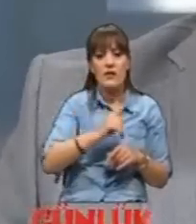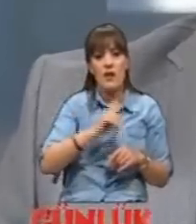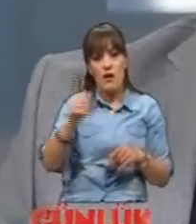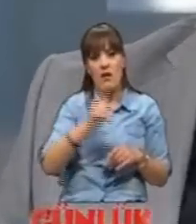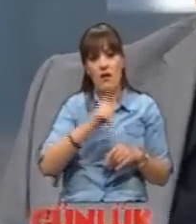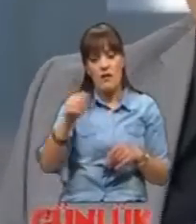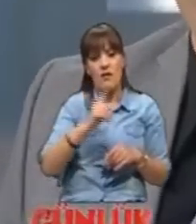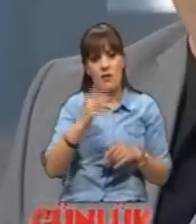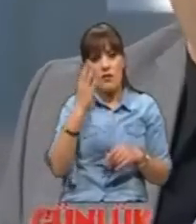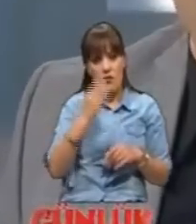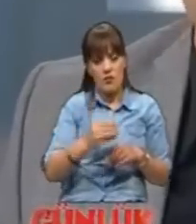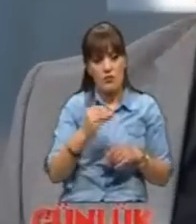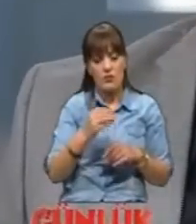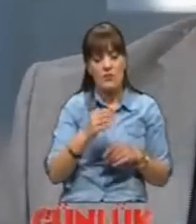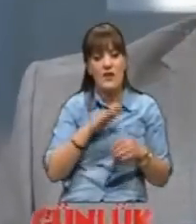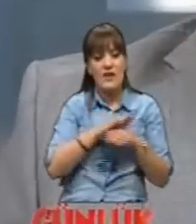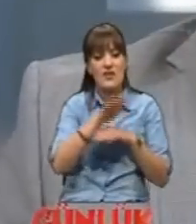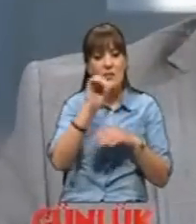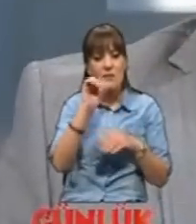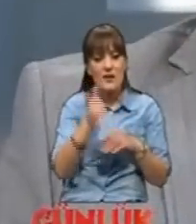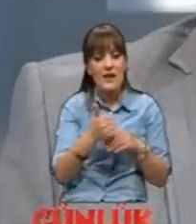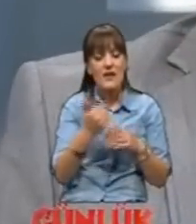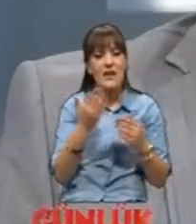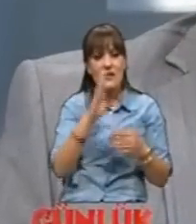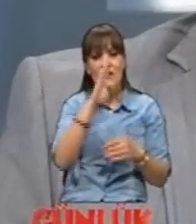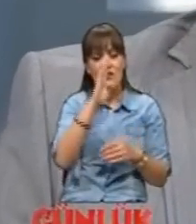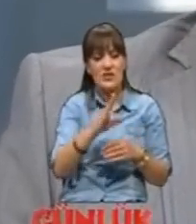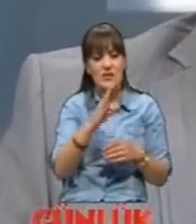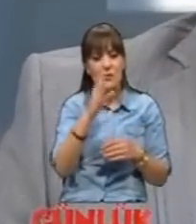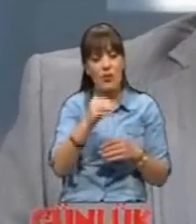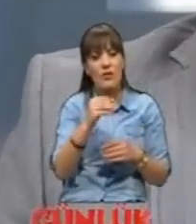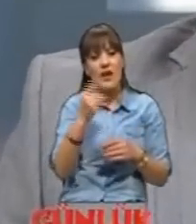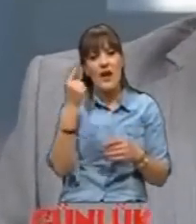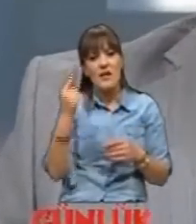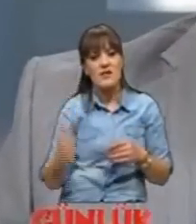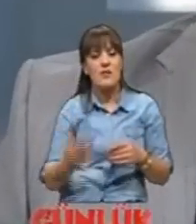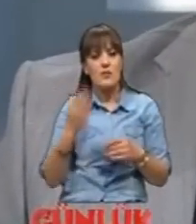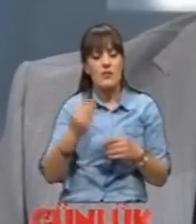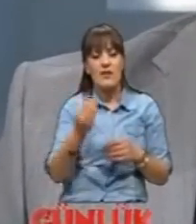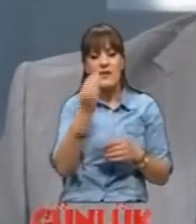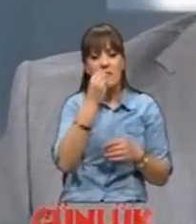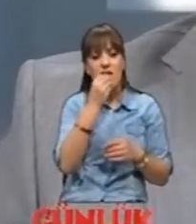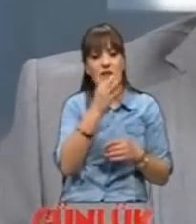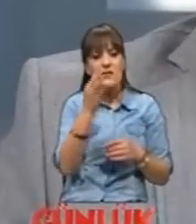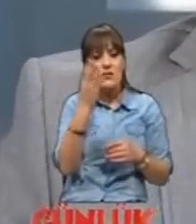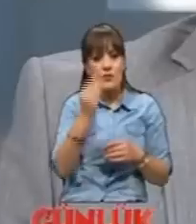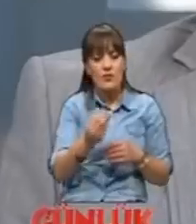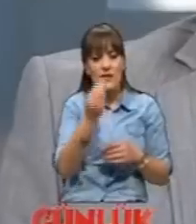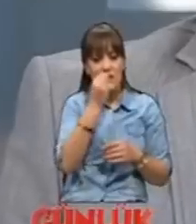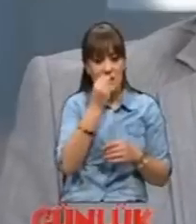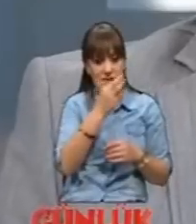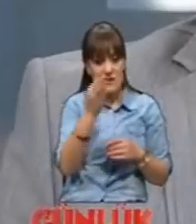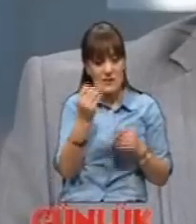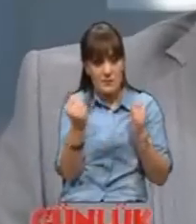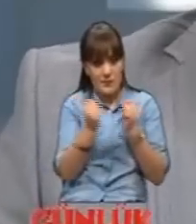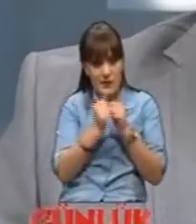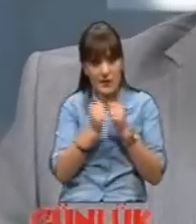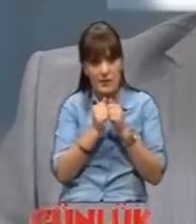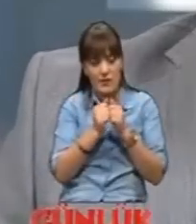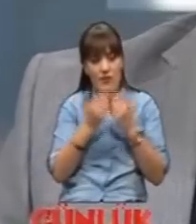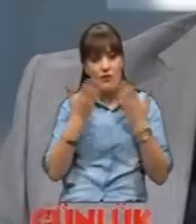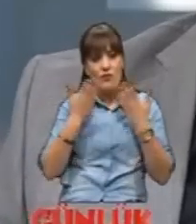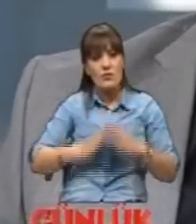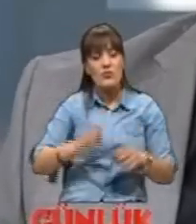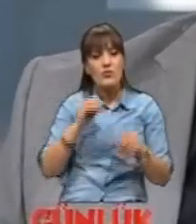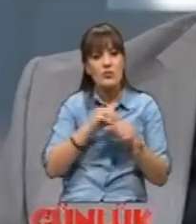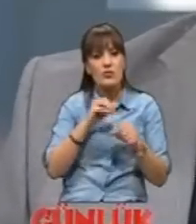çıkma yani olayı yaşam olur. Kalitesi tabii yaşam kalitesi anlamda düşmüş olur. İyice evet, düşer. İştahsızlık olur. Hı hı. İştahsızlıkla birlikte